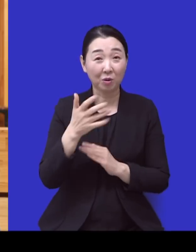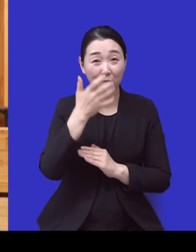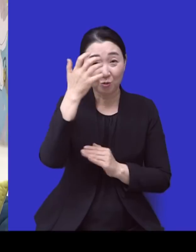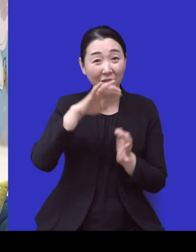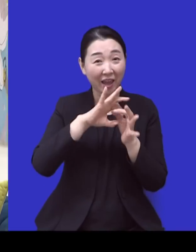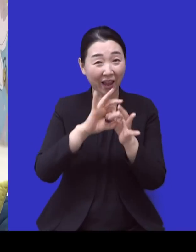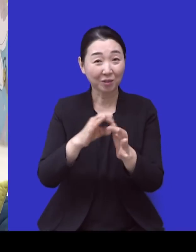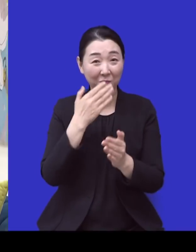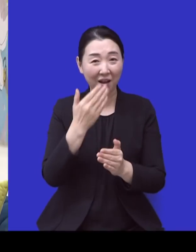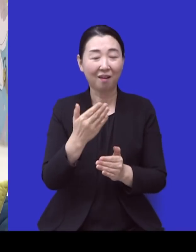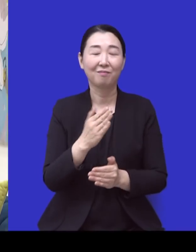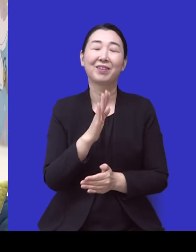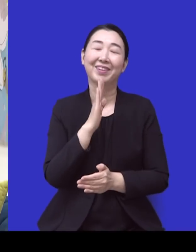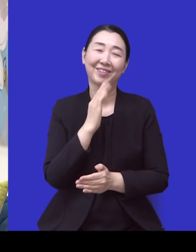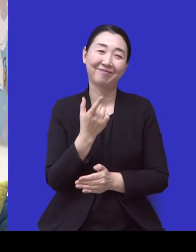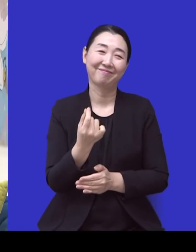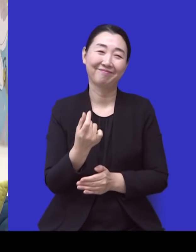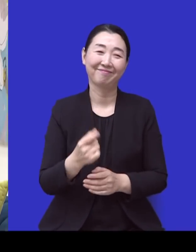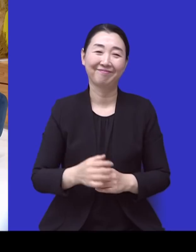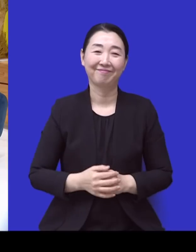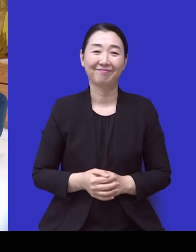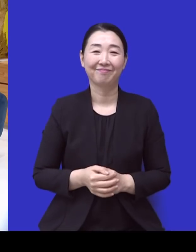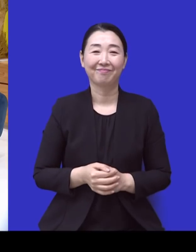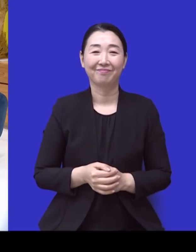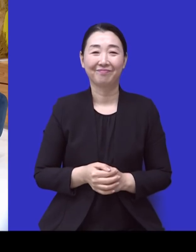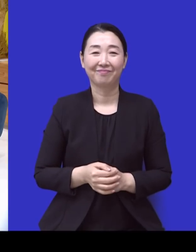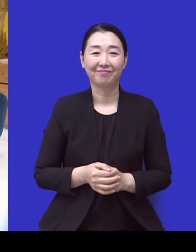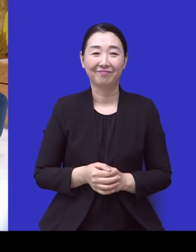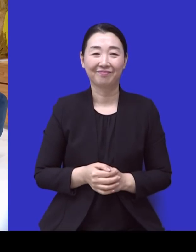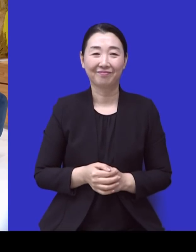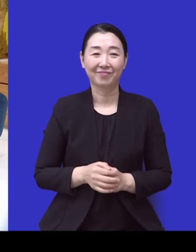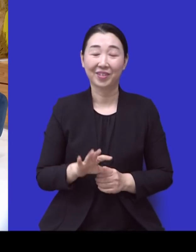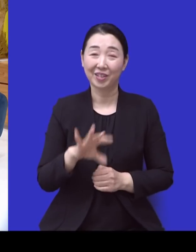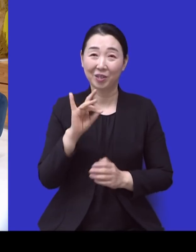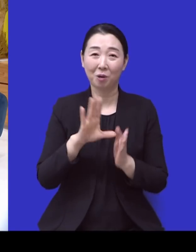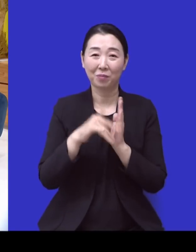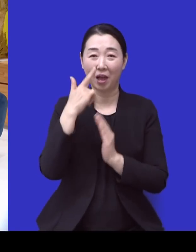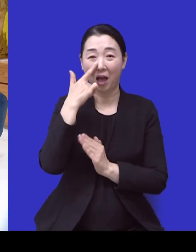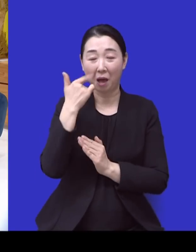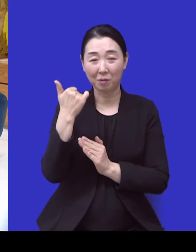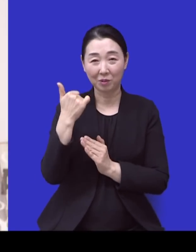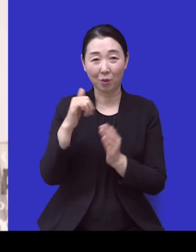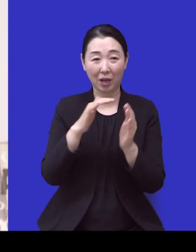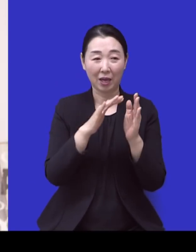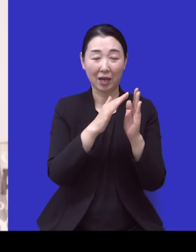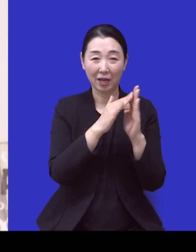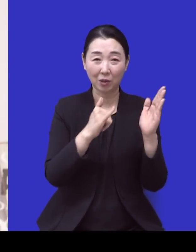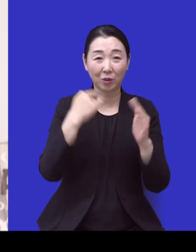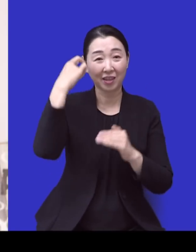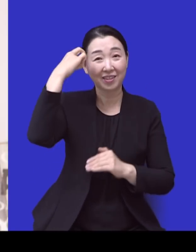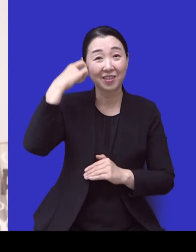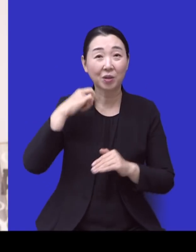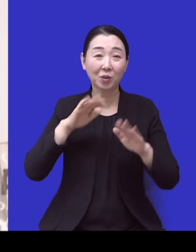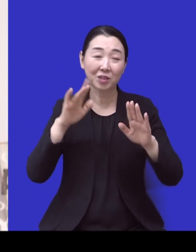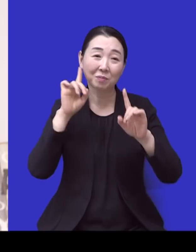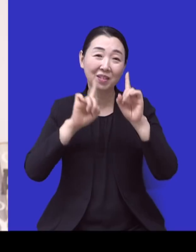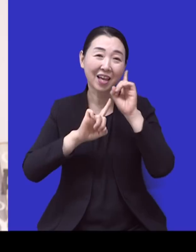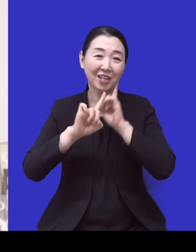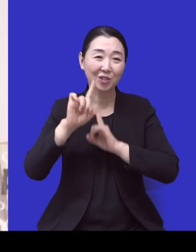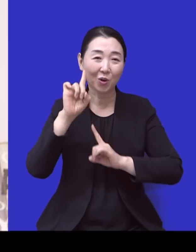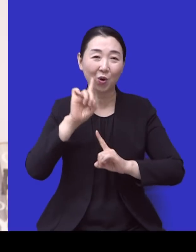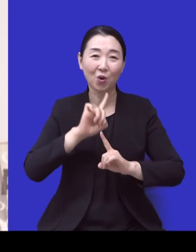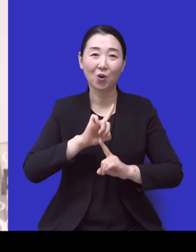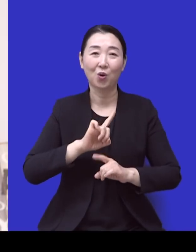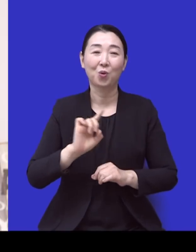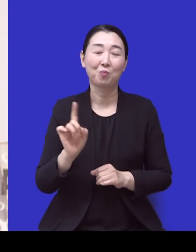계속 유효한가요? 그럼요. 네. 아 그래요. 어때요? 그 초반에 그 아버지와 가족들에게 느꼈던 그런 뭐 상처 아닌 네네.